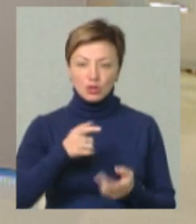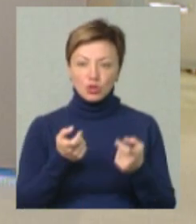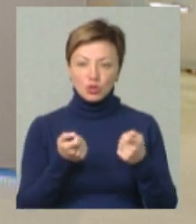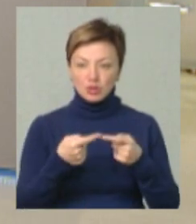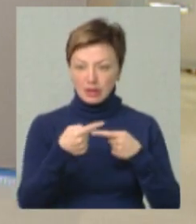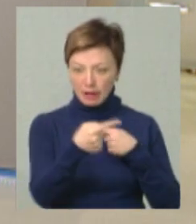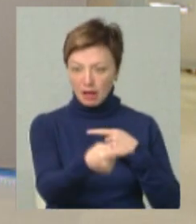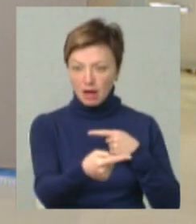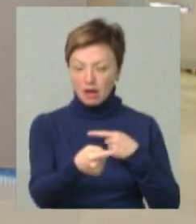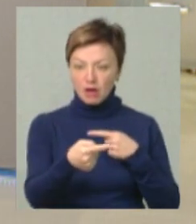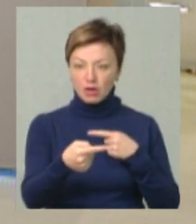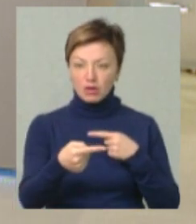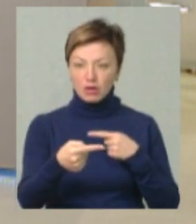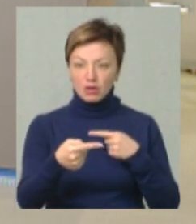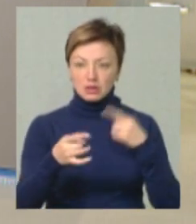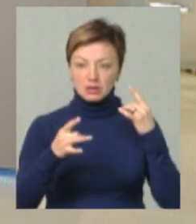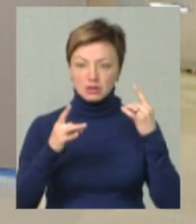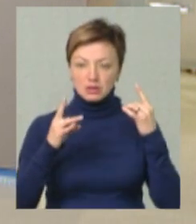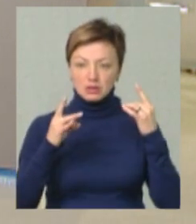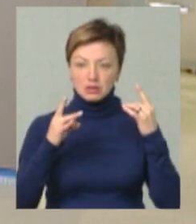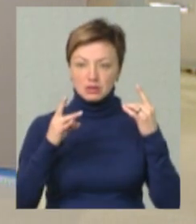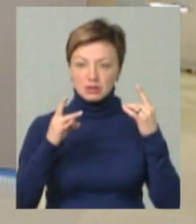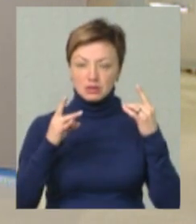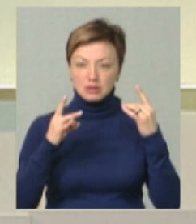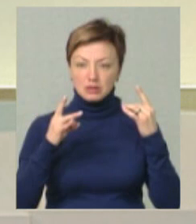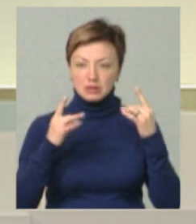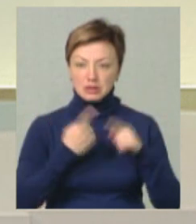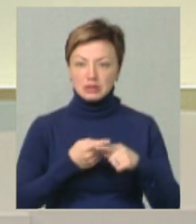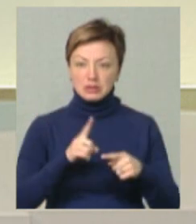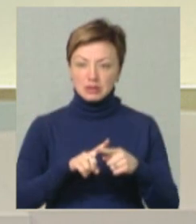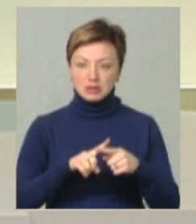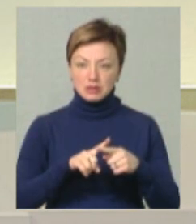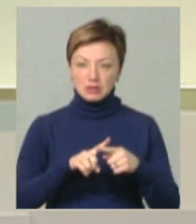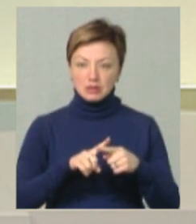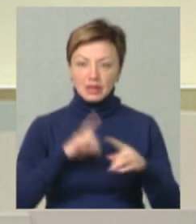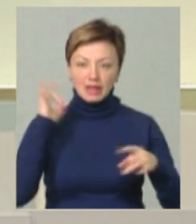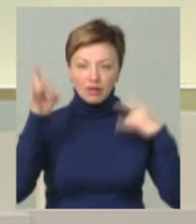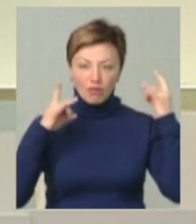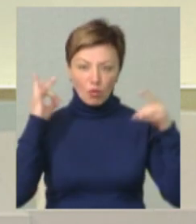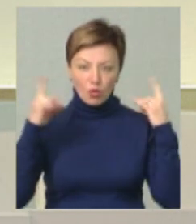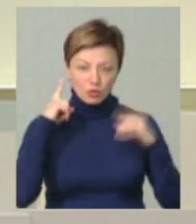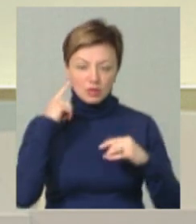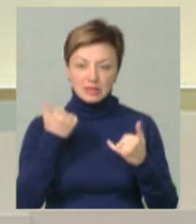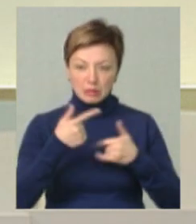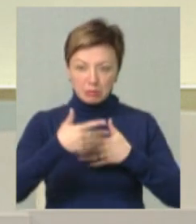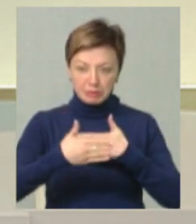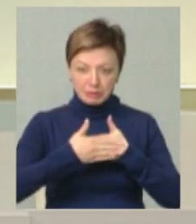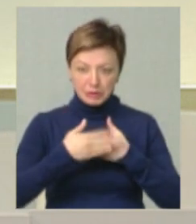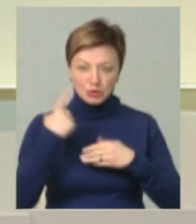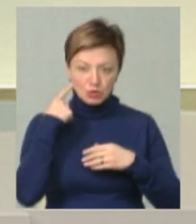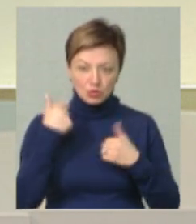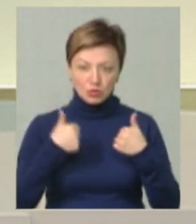трошки далеко знаходилися ці, що коли тривога, зараз ближче,